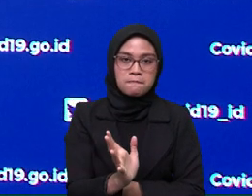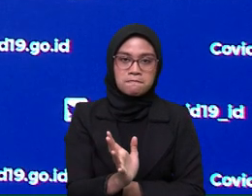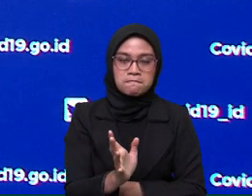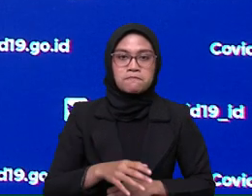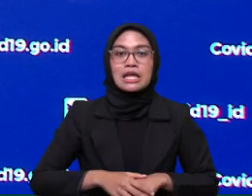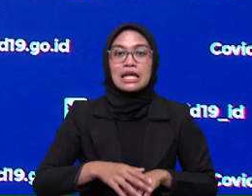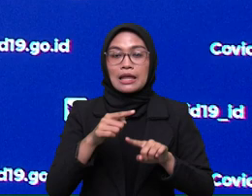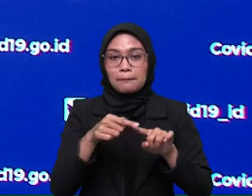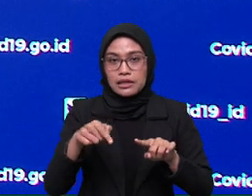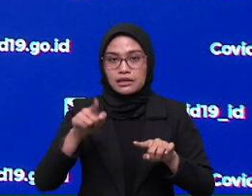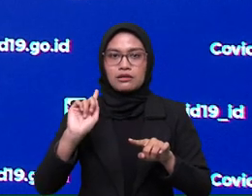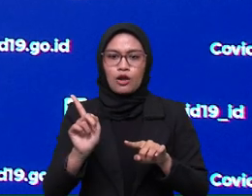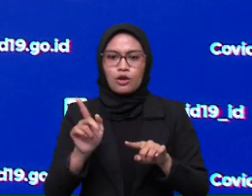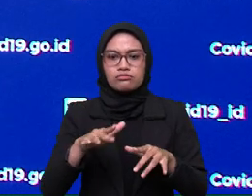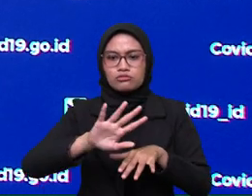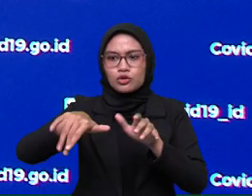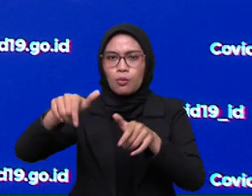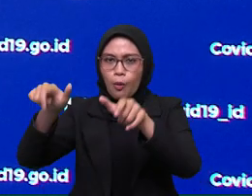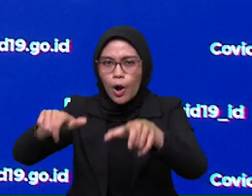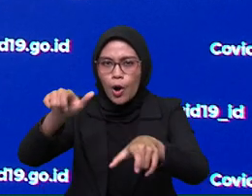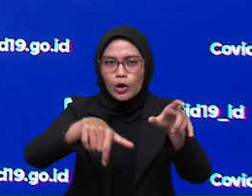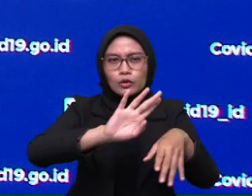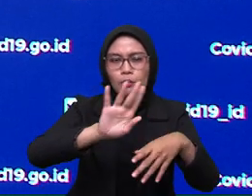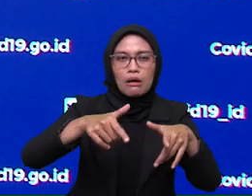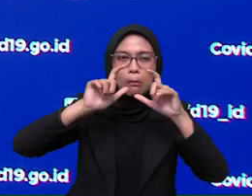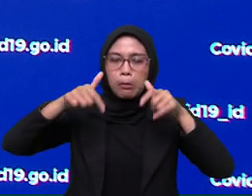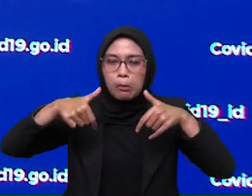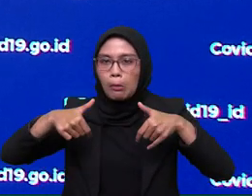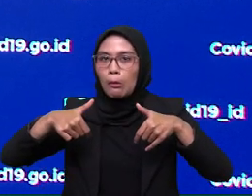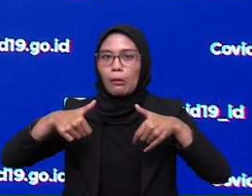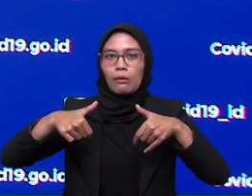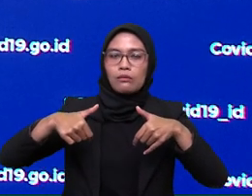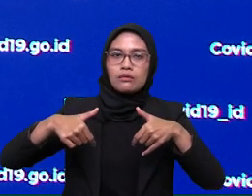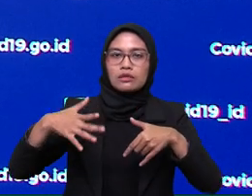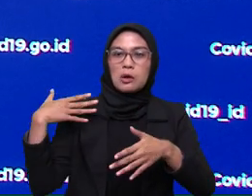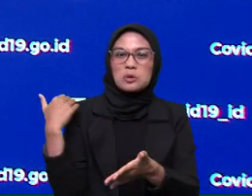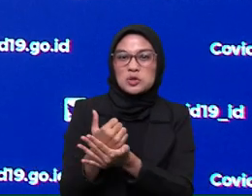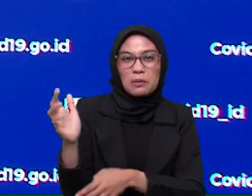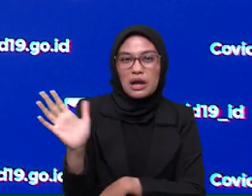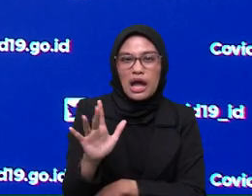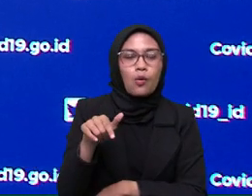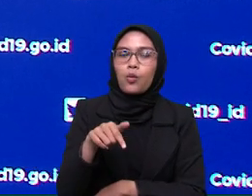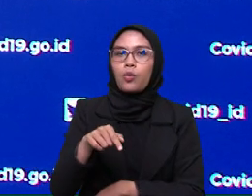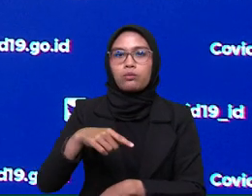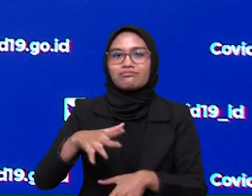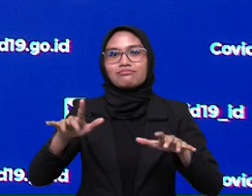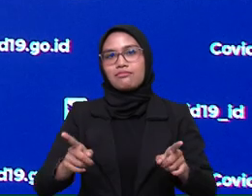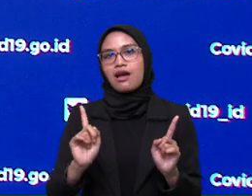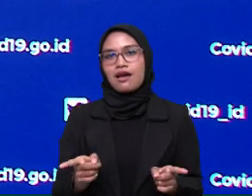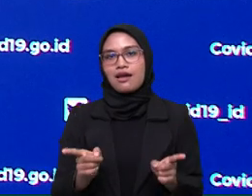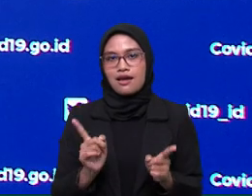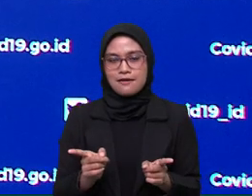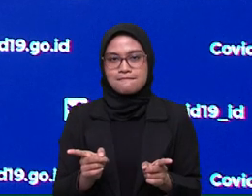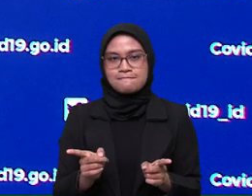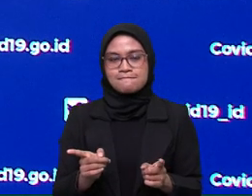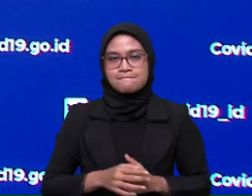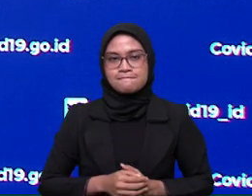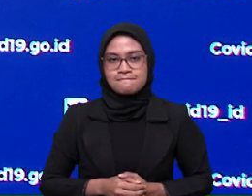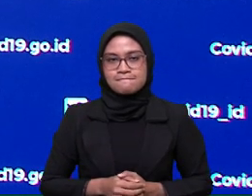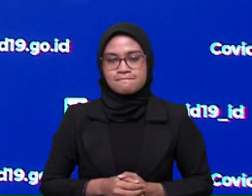kasus apabila setiap orang yang terlibat bertanggungjawab untuk menerapkan protokol kesehatan dengan baik dan benar